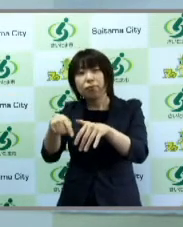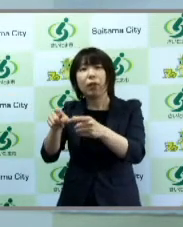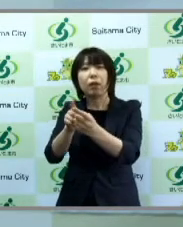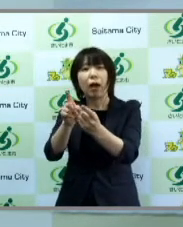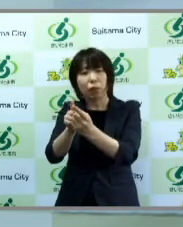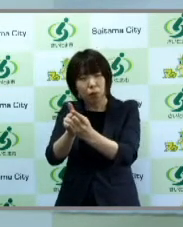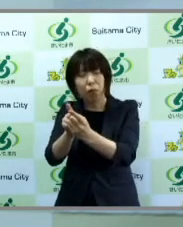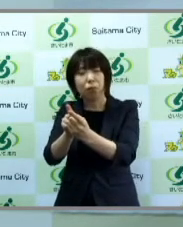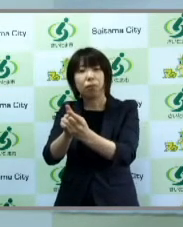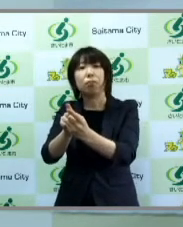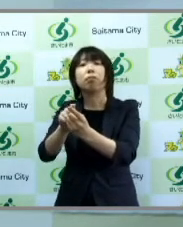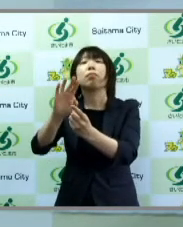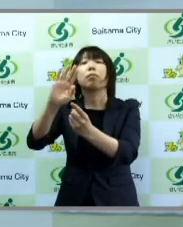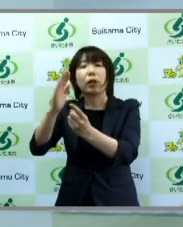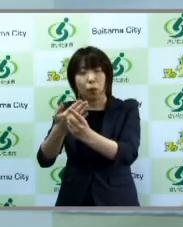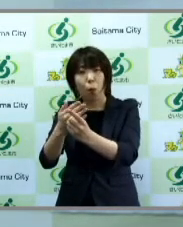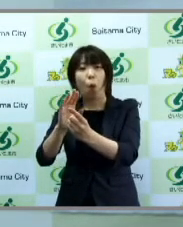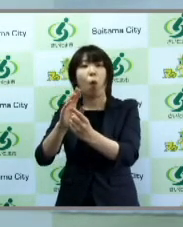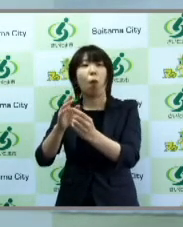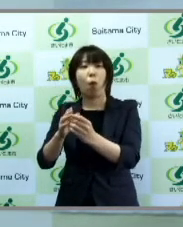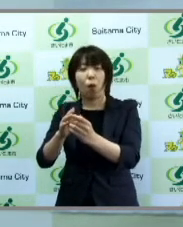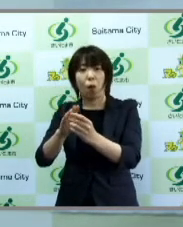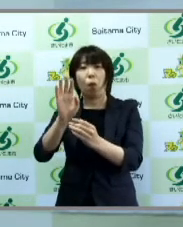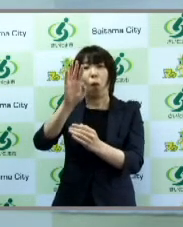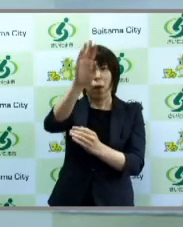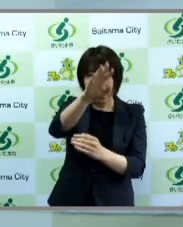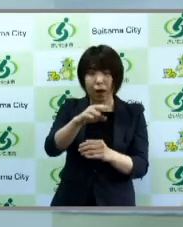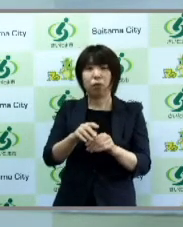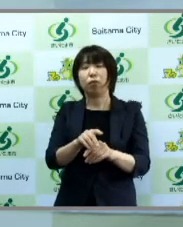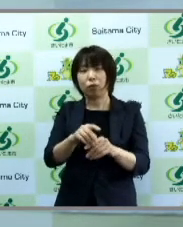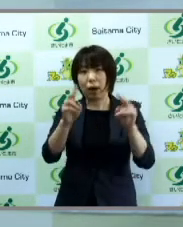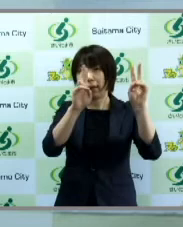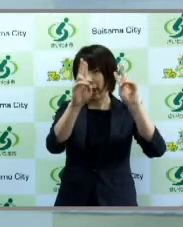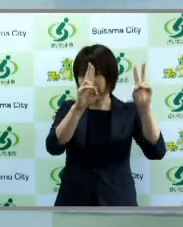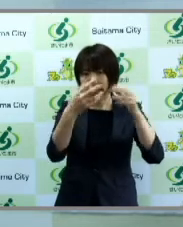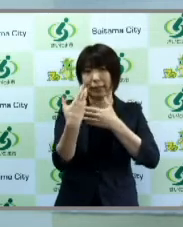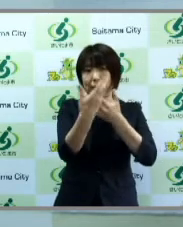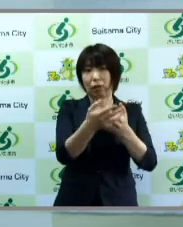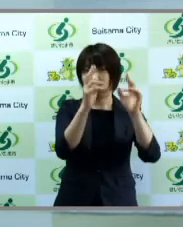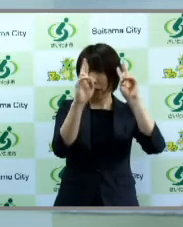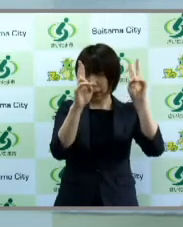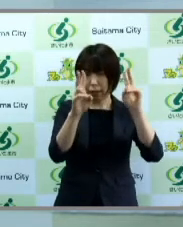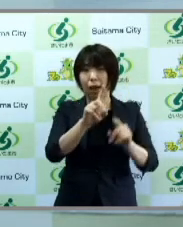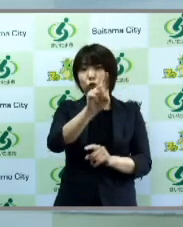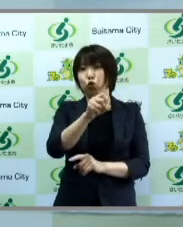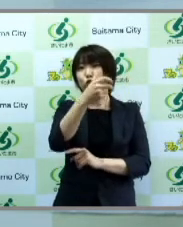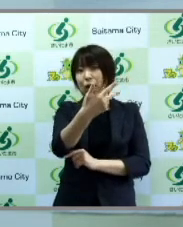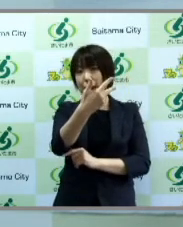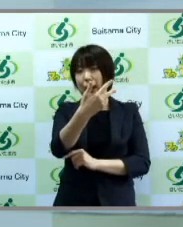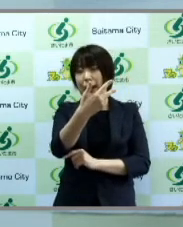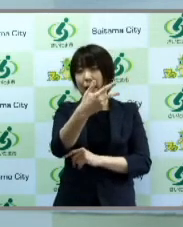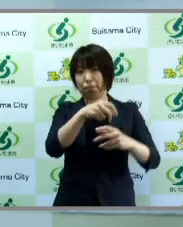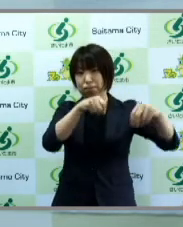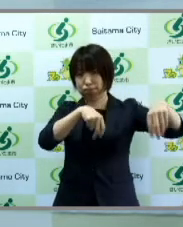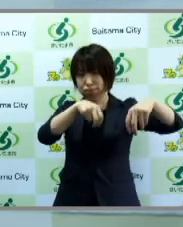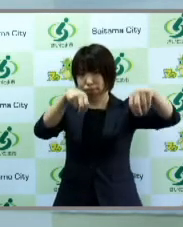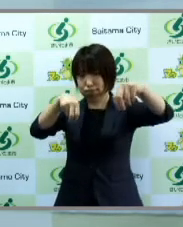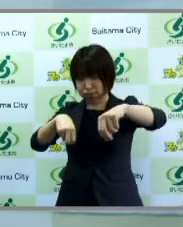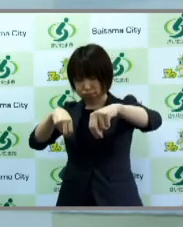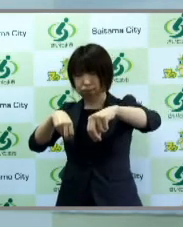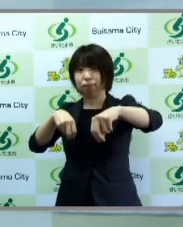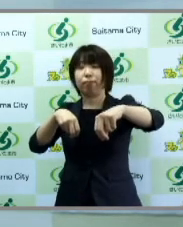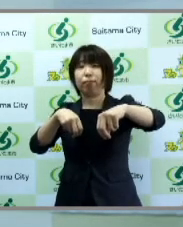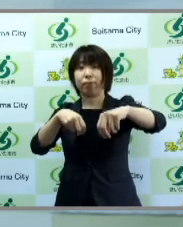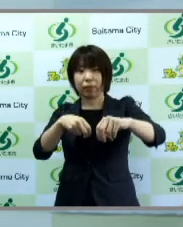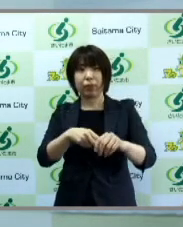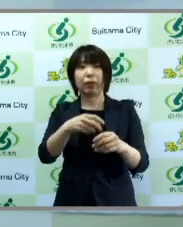それに加えて17の委託業者の皆様と発災時に必要な人員また資